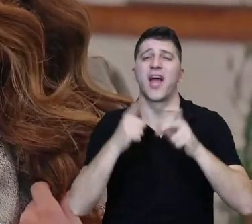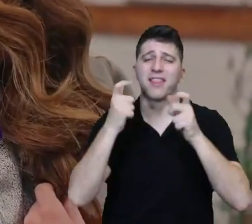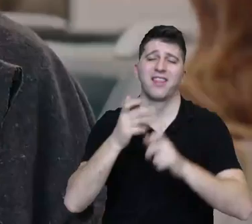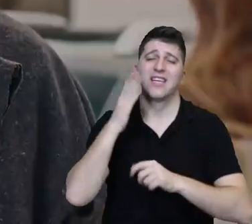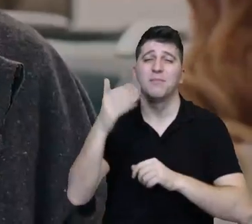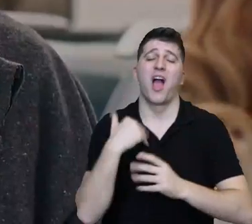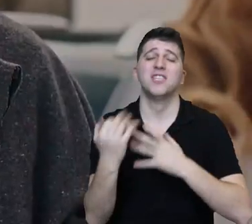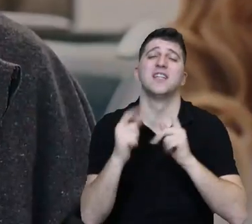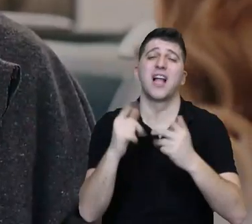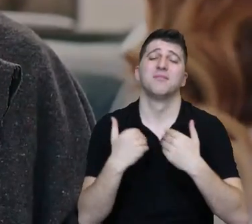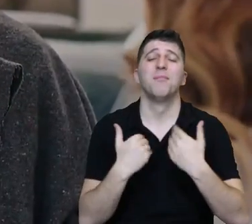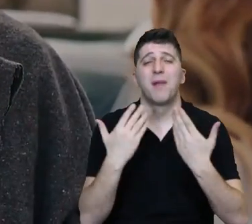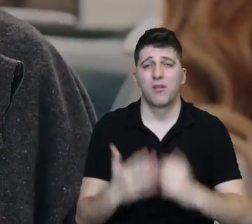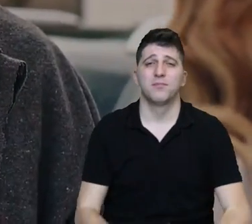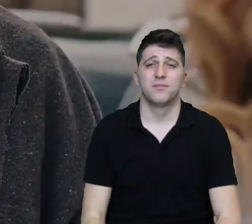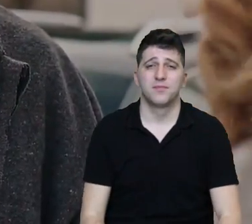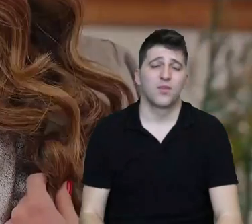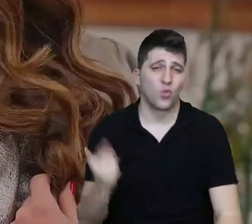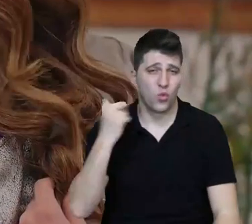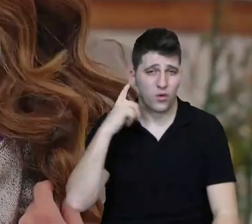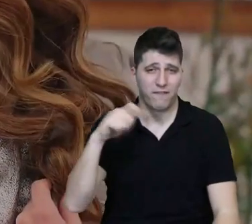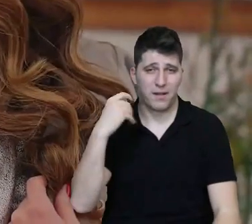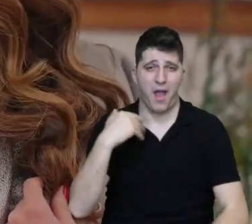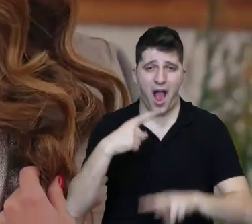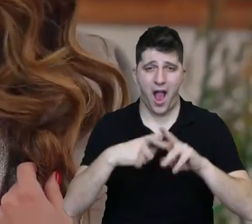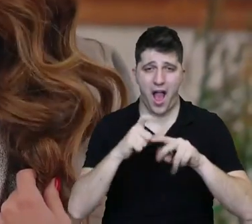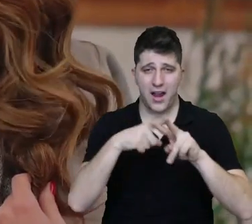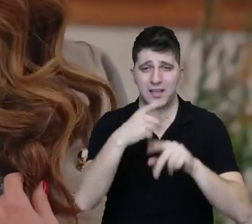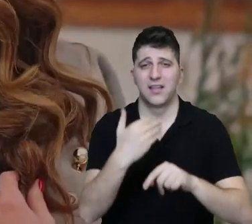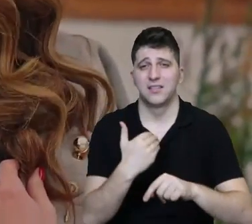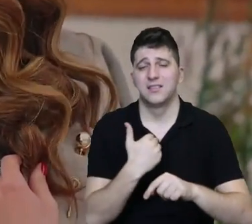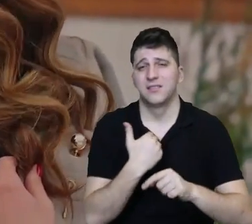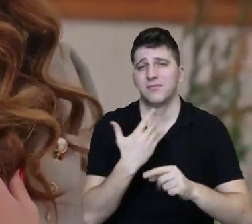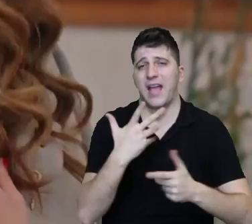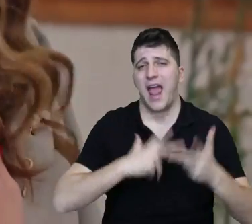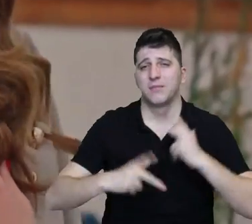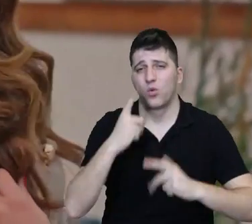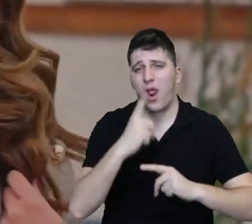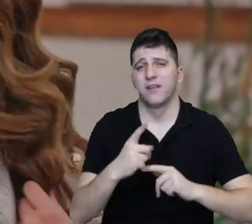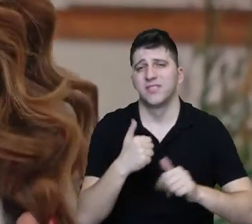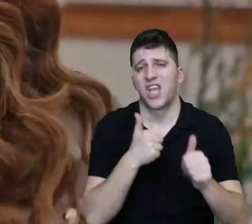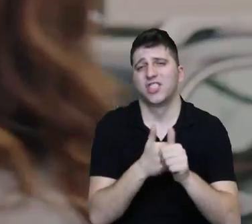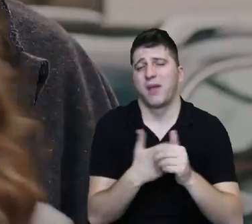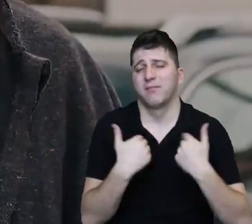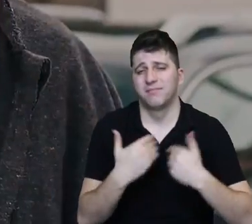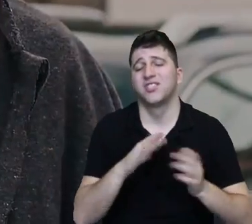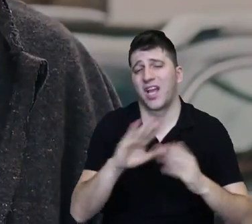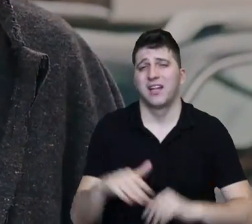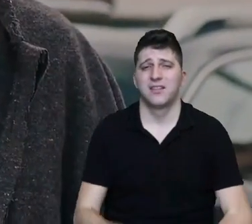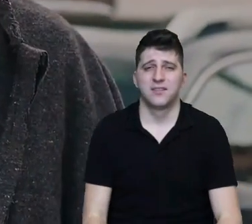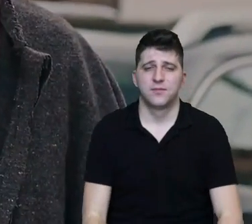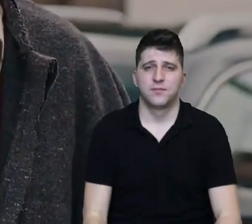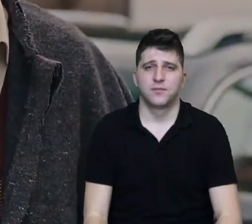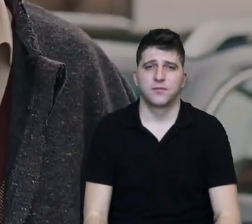yapmam lazım. Malum, ünlü film yıldızı Arda Akartürk'ün stil danışmanıyım. Çekil. Son model cipe